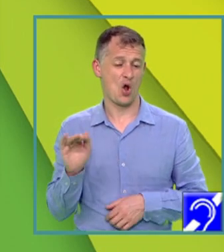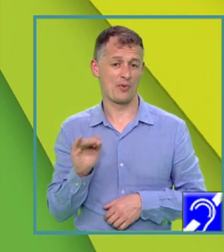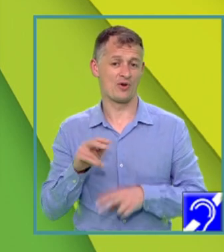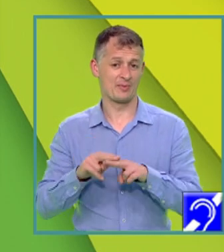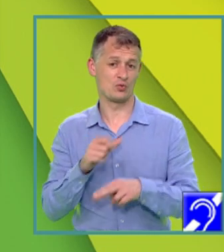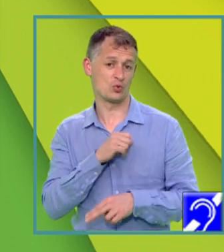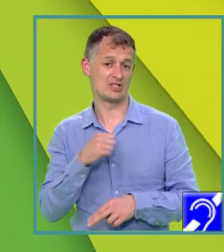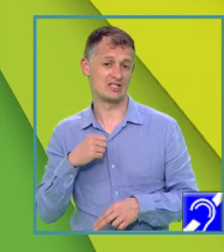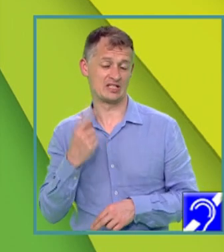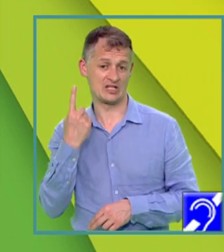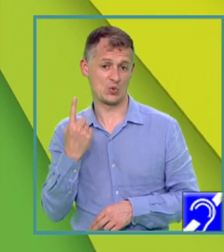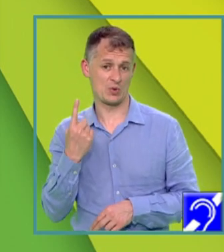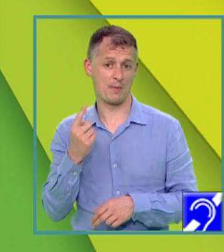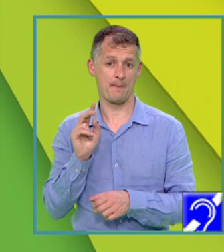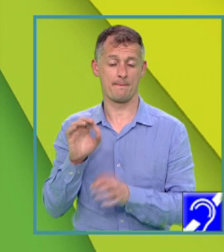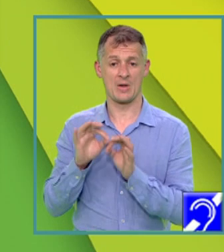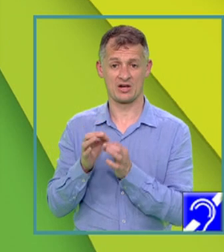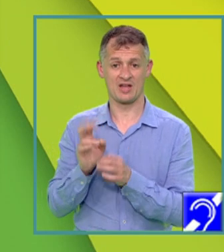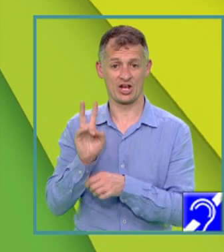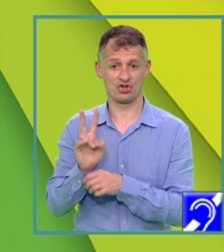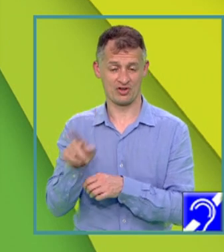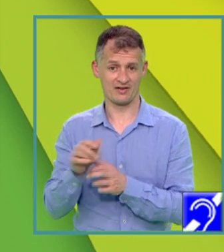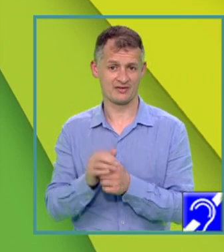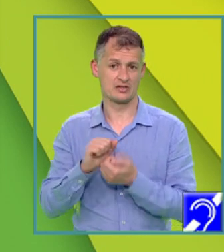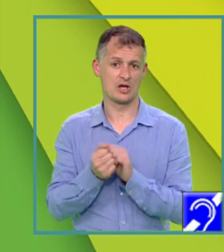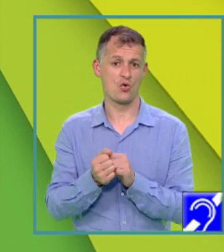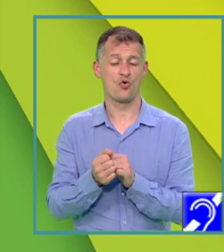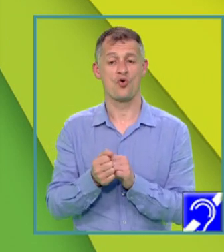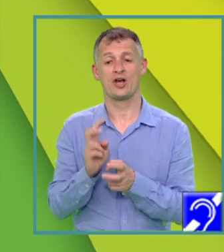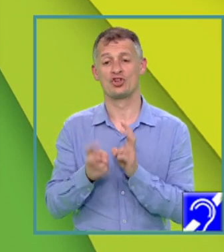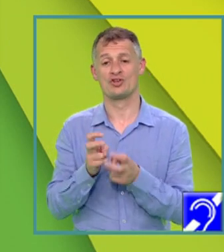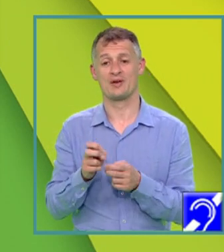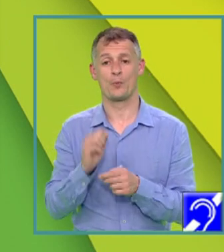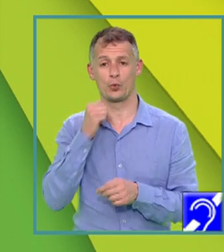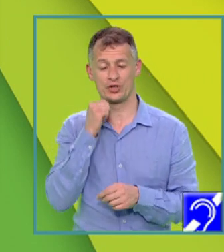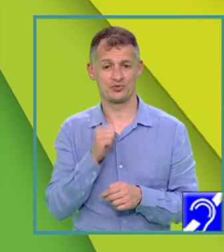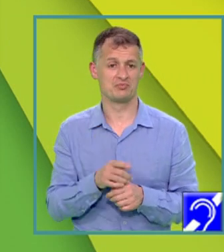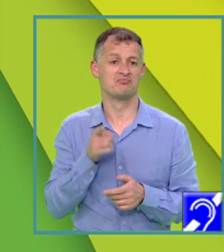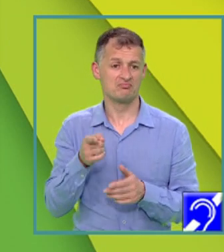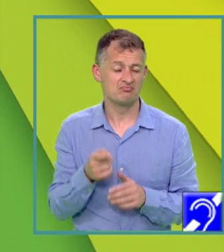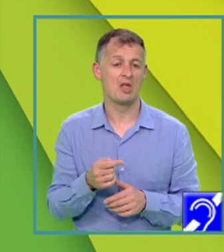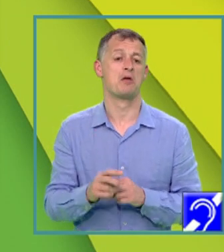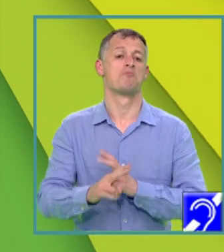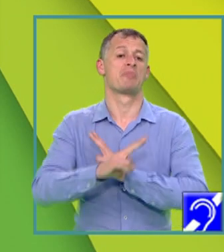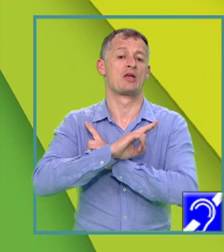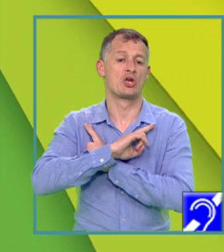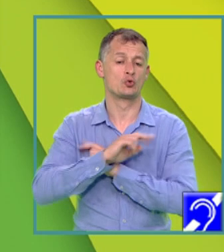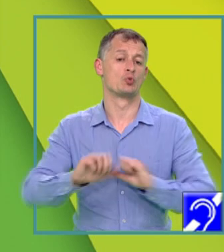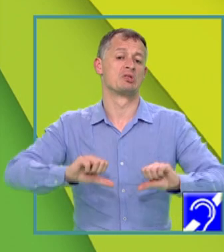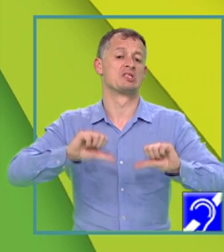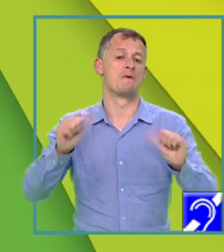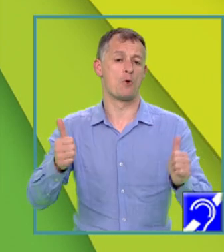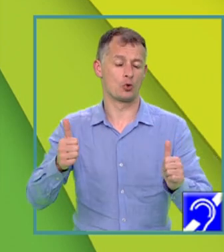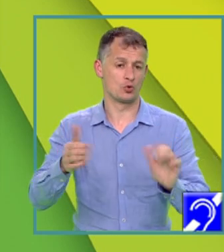părinte sau poate va fi crescut de către bunici. Atunci scoatem în evidență decesul, divorțul și nu